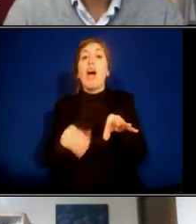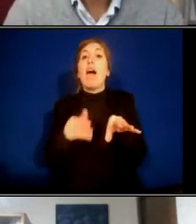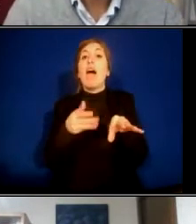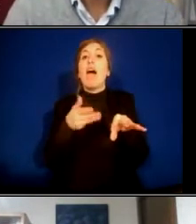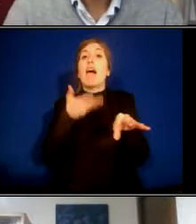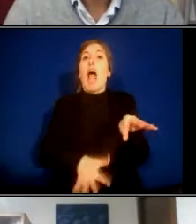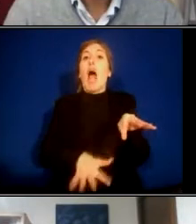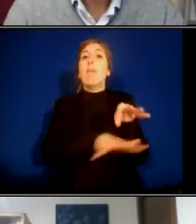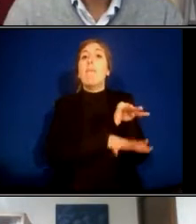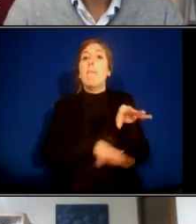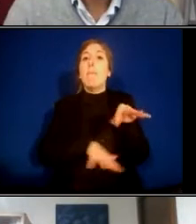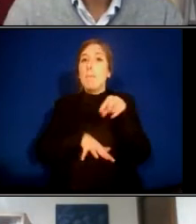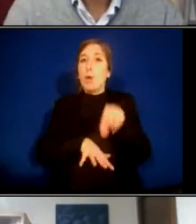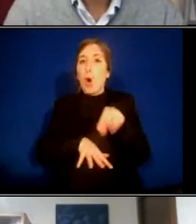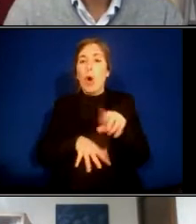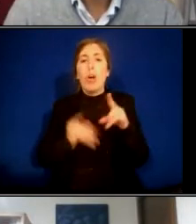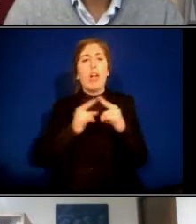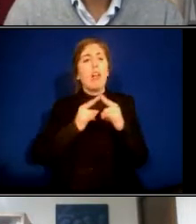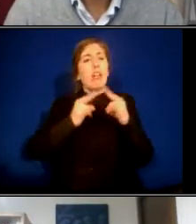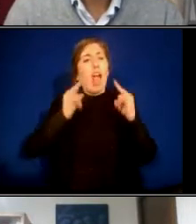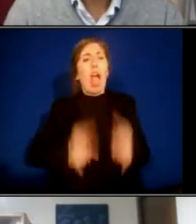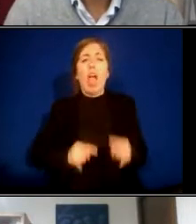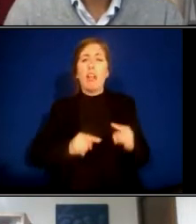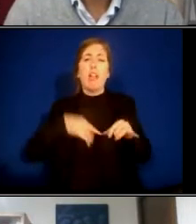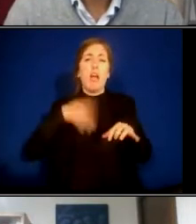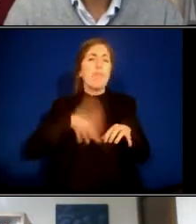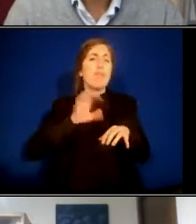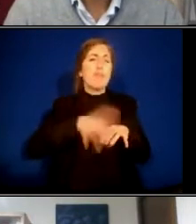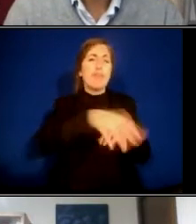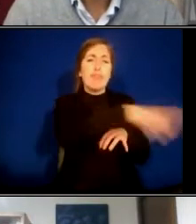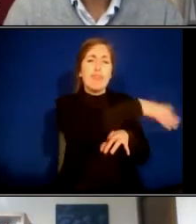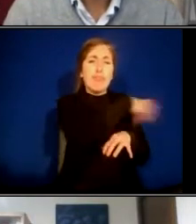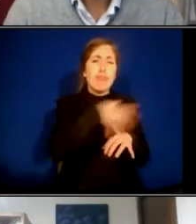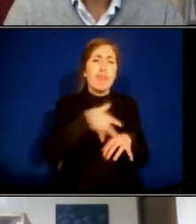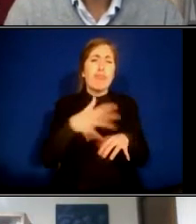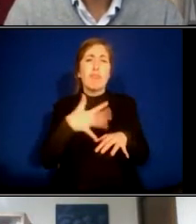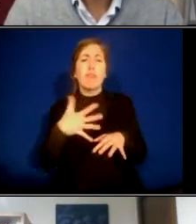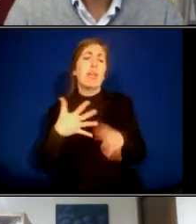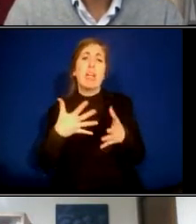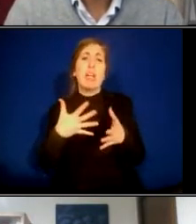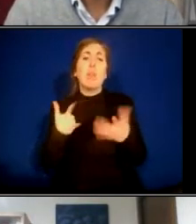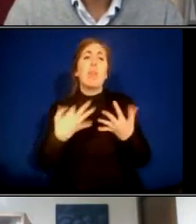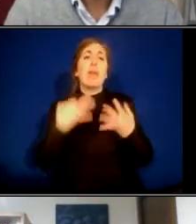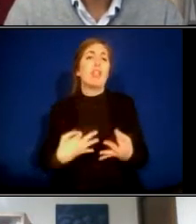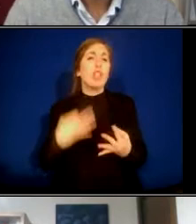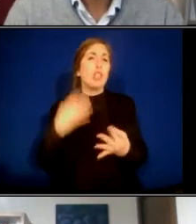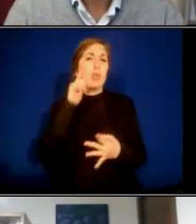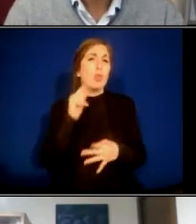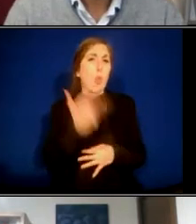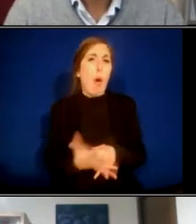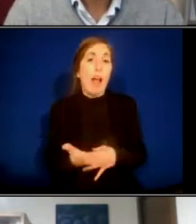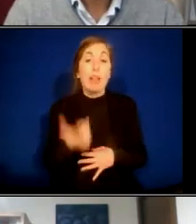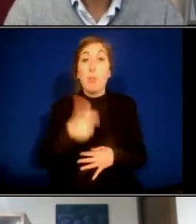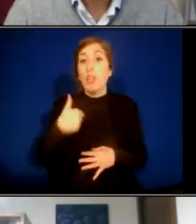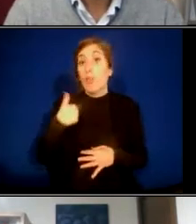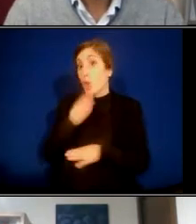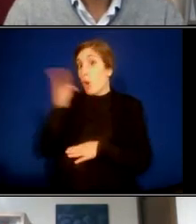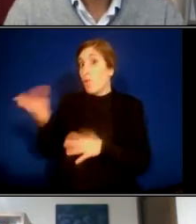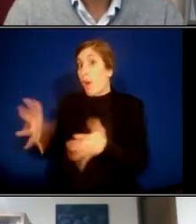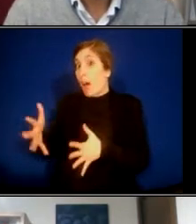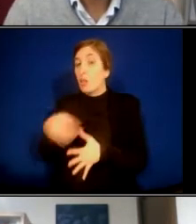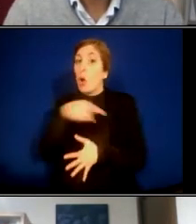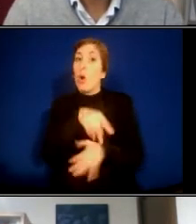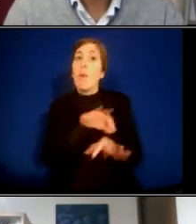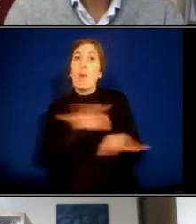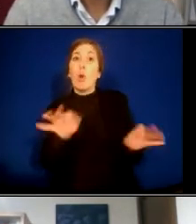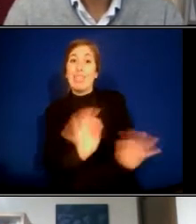con centinaia di tende, non so il numero preciso perché quando c'ero io non ancora era stato settato, ma ecco, il campo è